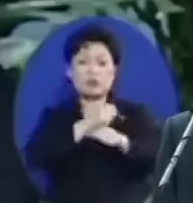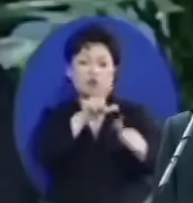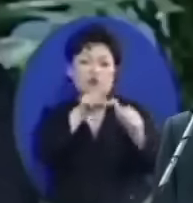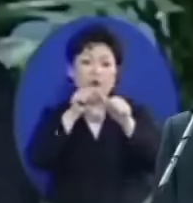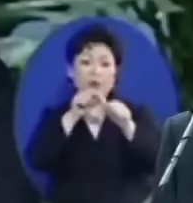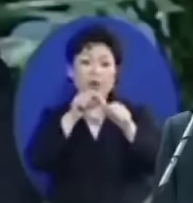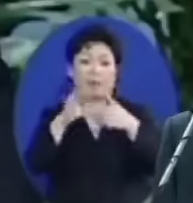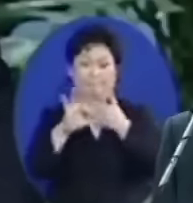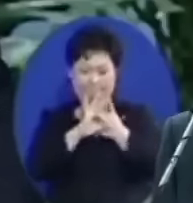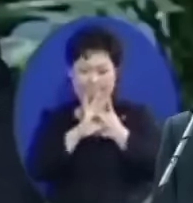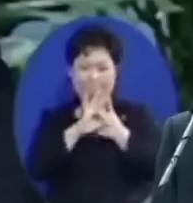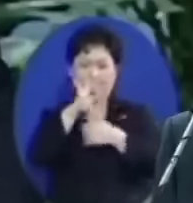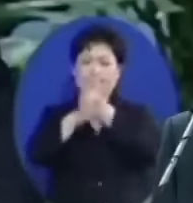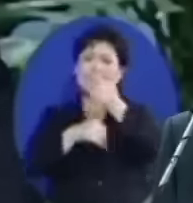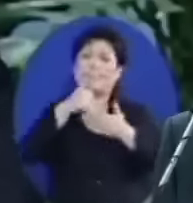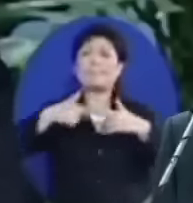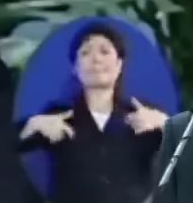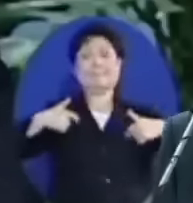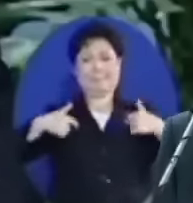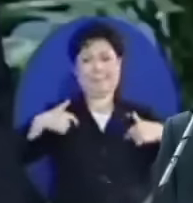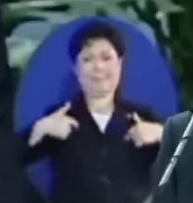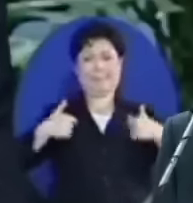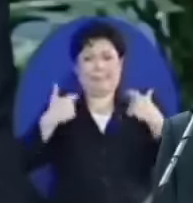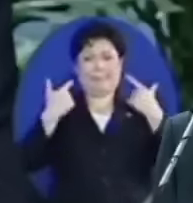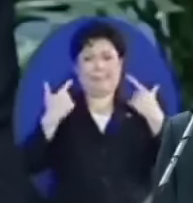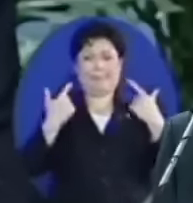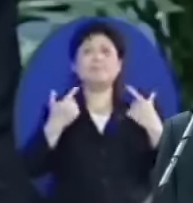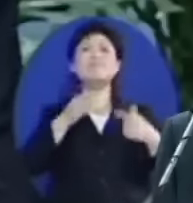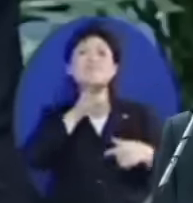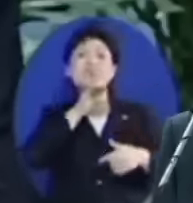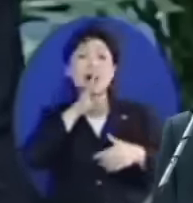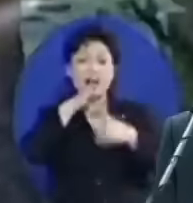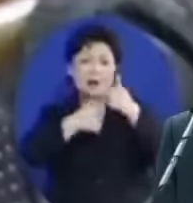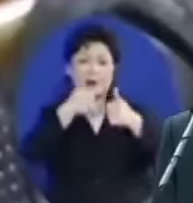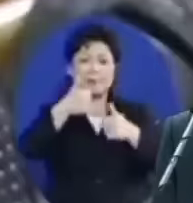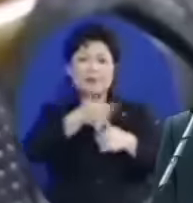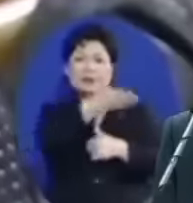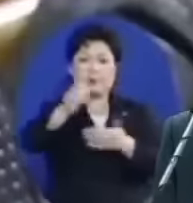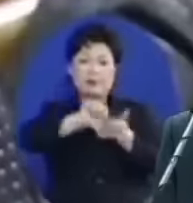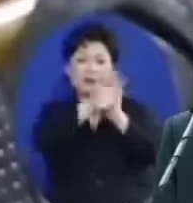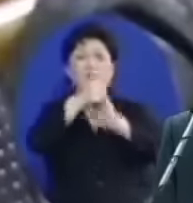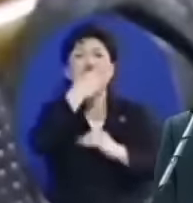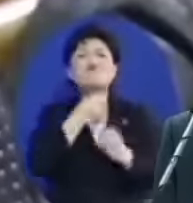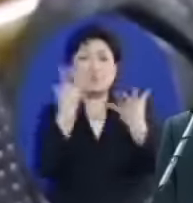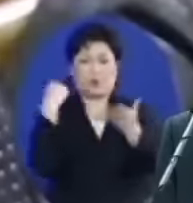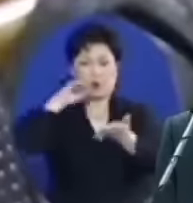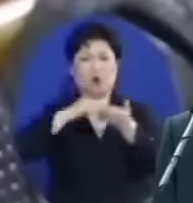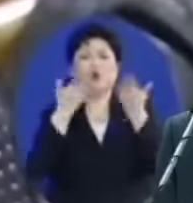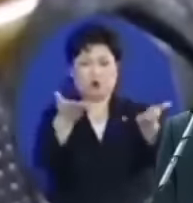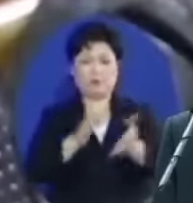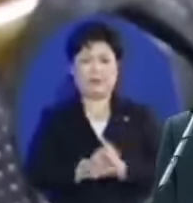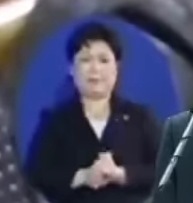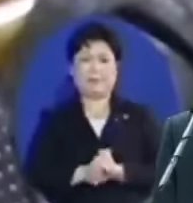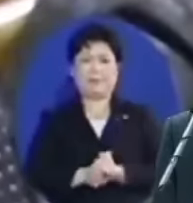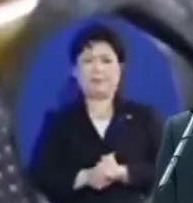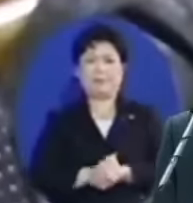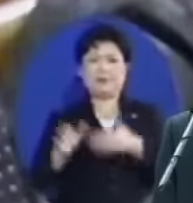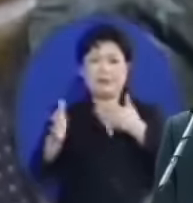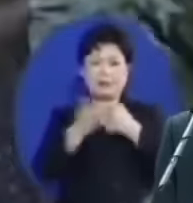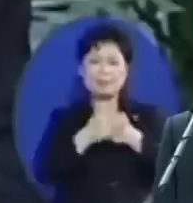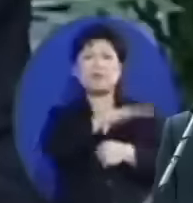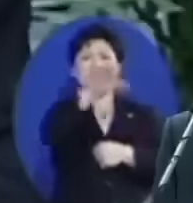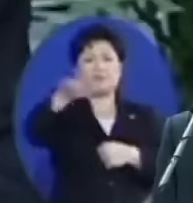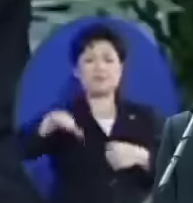구원하면 하나님이 기뻐하신 것만큼 여러분의 자녀들에게 축복으로 돌려주시는 것입니다. 그러므로